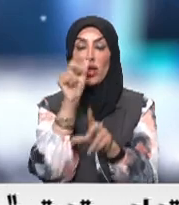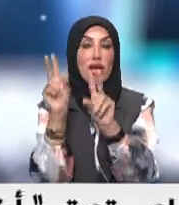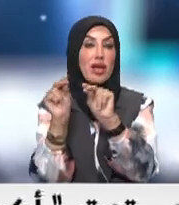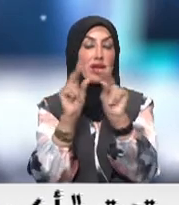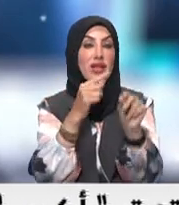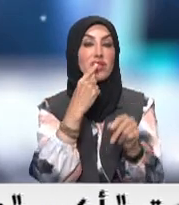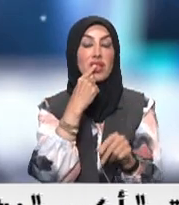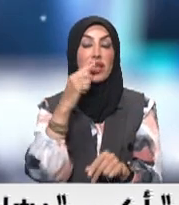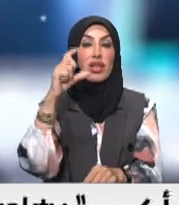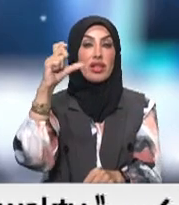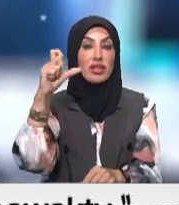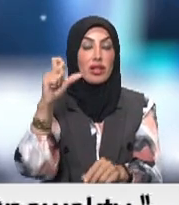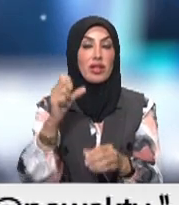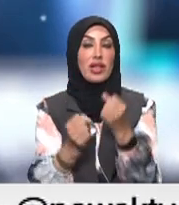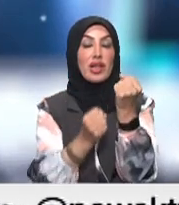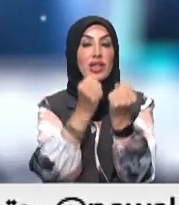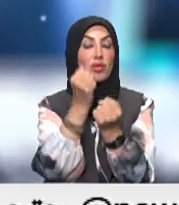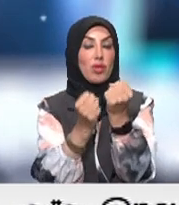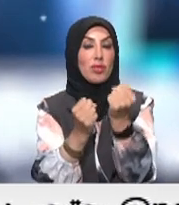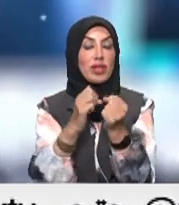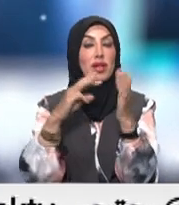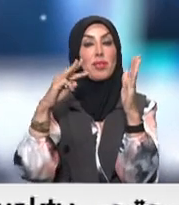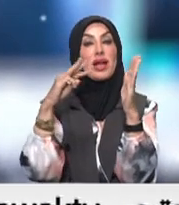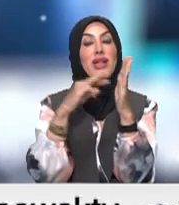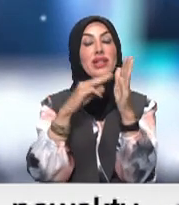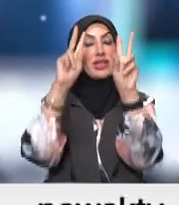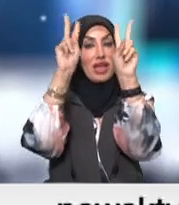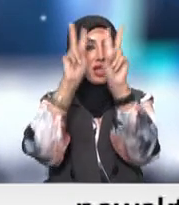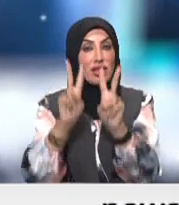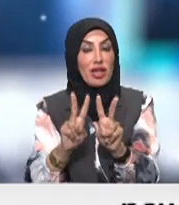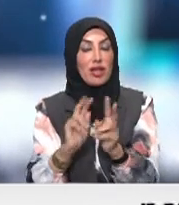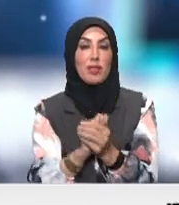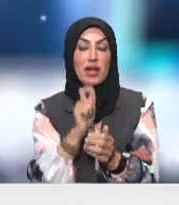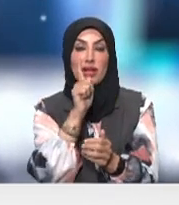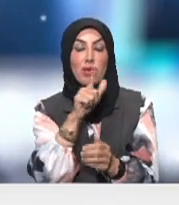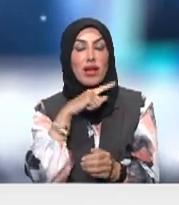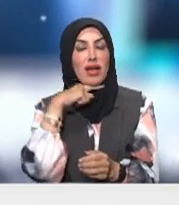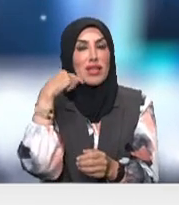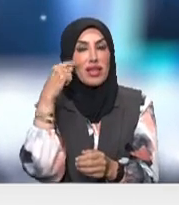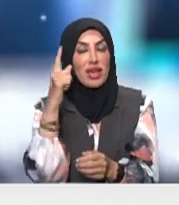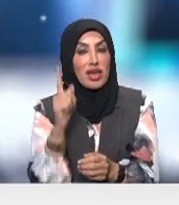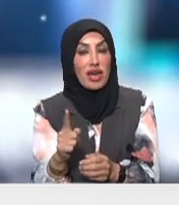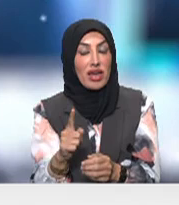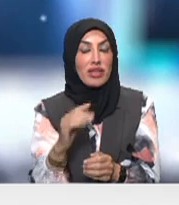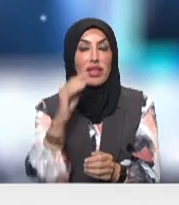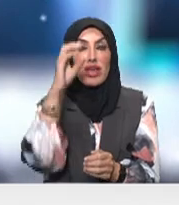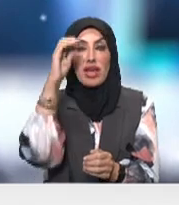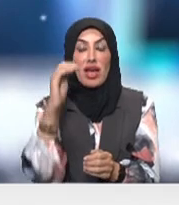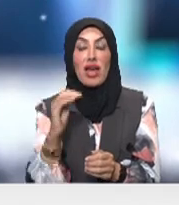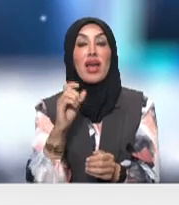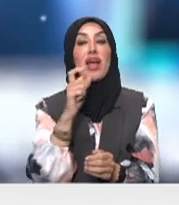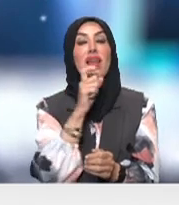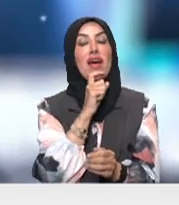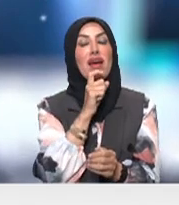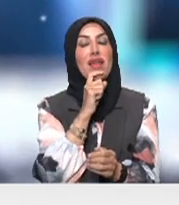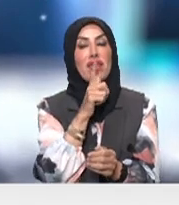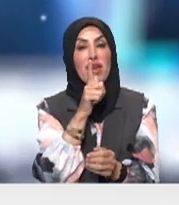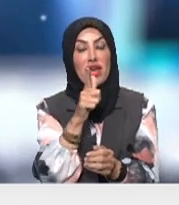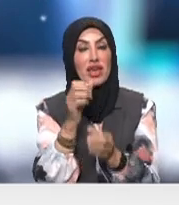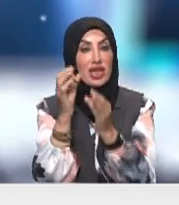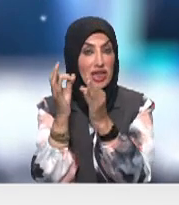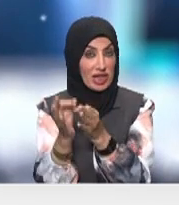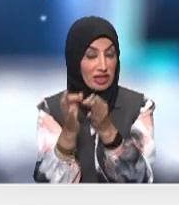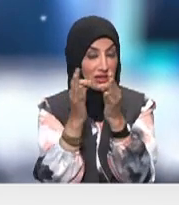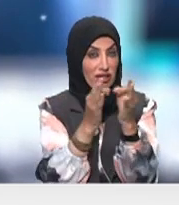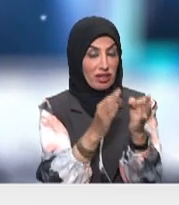البطاريات والمركبات الكهربائية. وفيما يتعلق بالمخاطر الجيوسياسية والاقتصادية، أكد اللوغاني